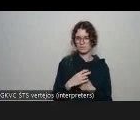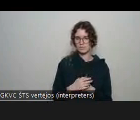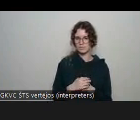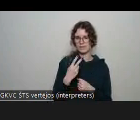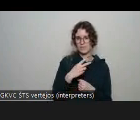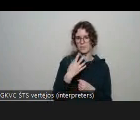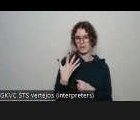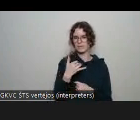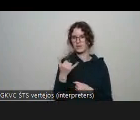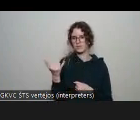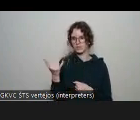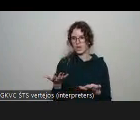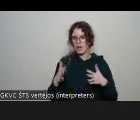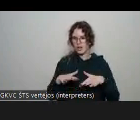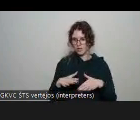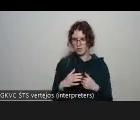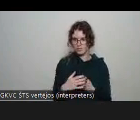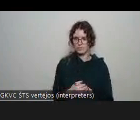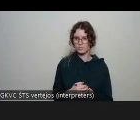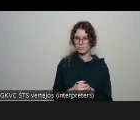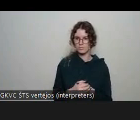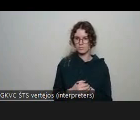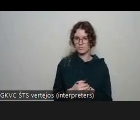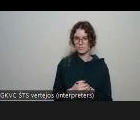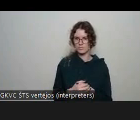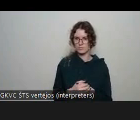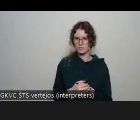Liko 25 minutės.